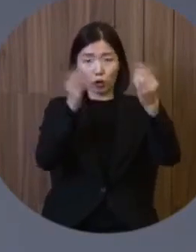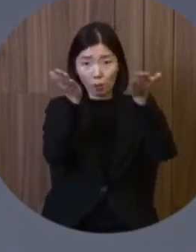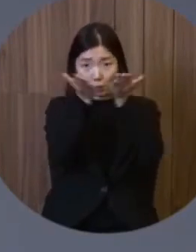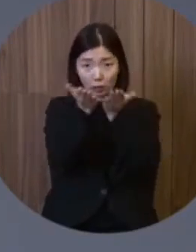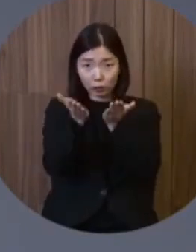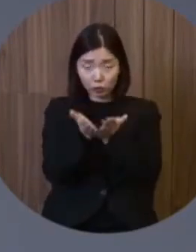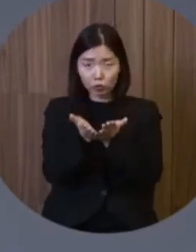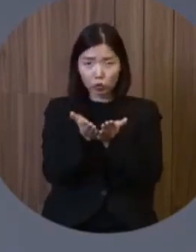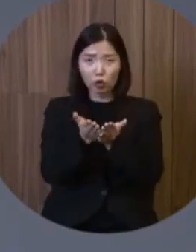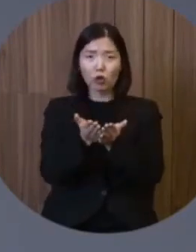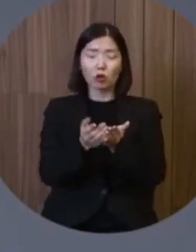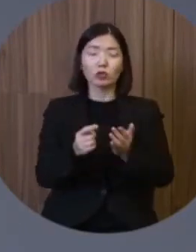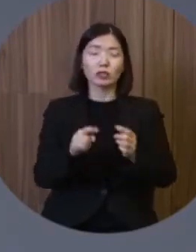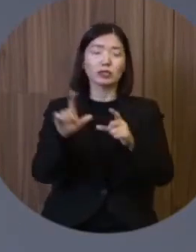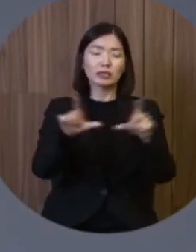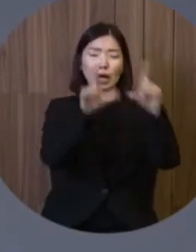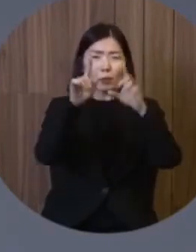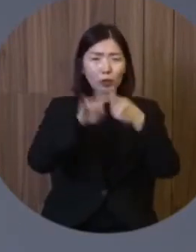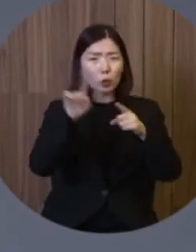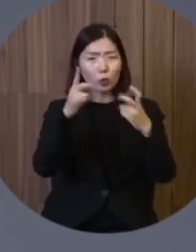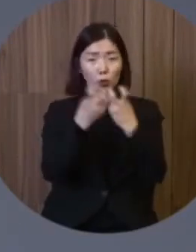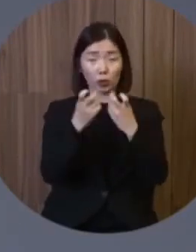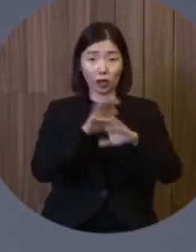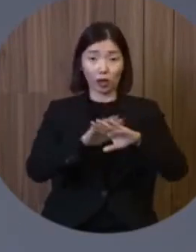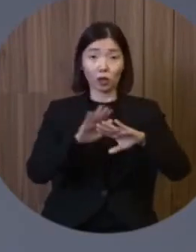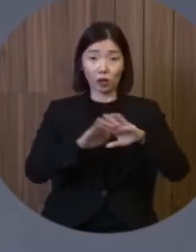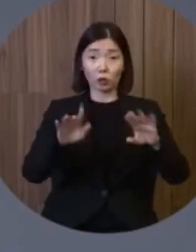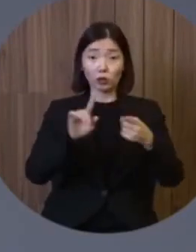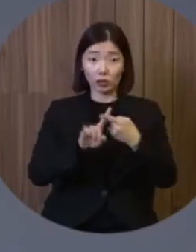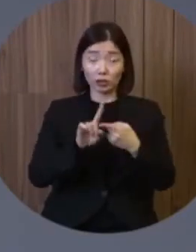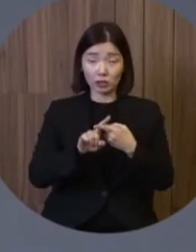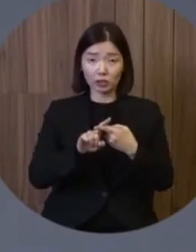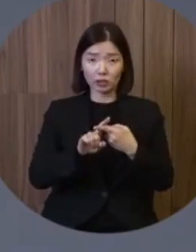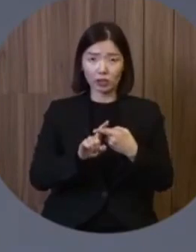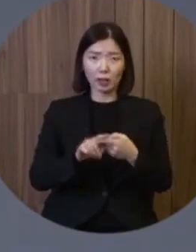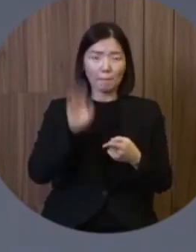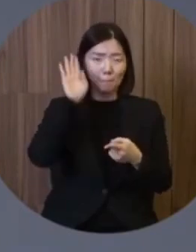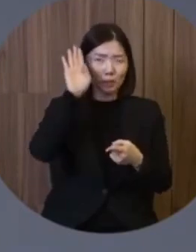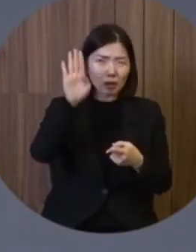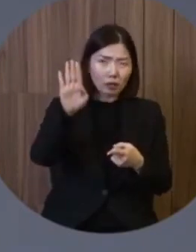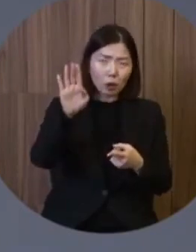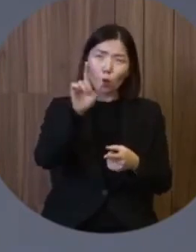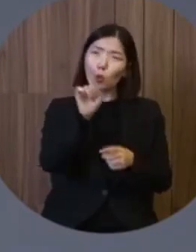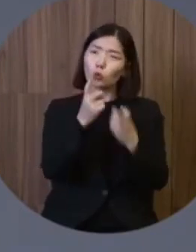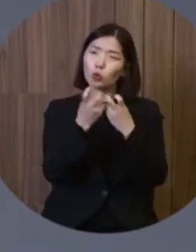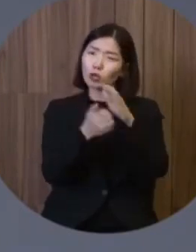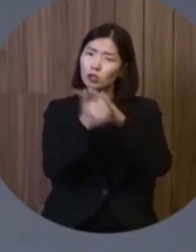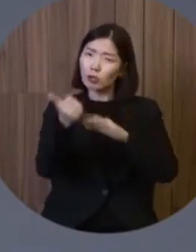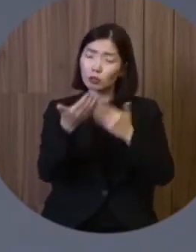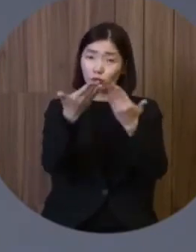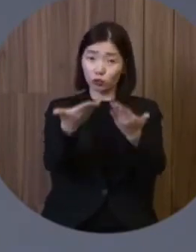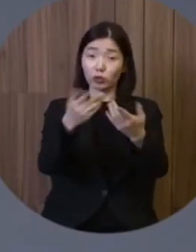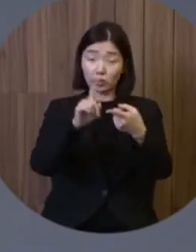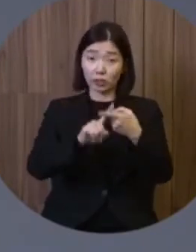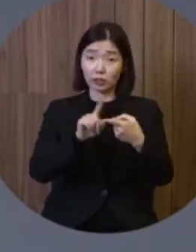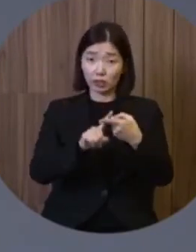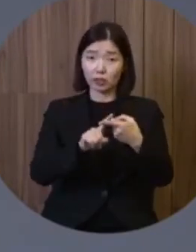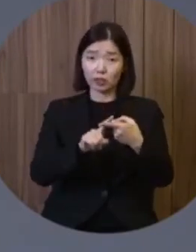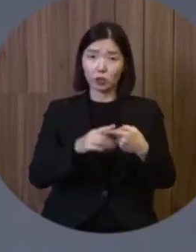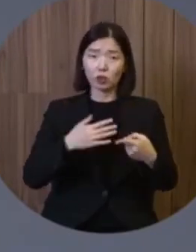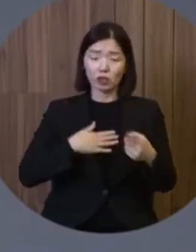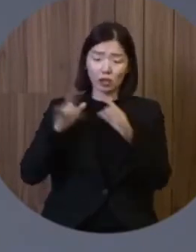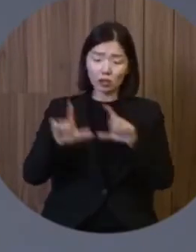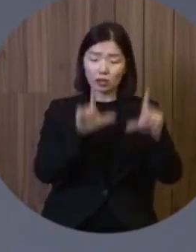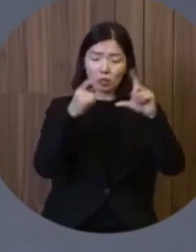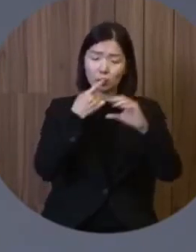눈높이를 같이 하고 고단한 민생을 어떻게 해결해 갈 것인지, 미래 세대에게 어떻게 희망을 줄 것인지, 내